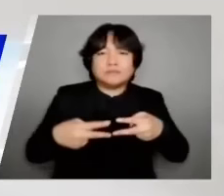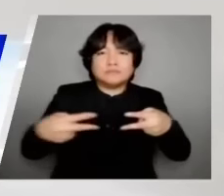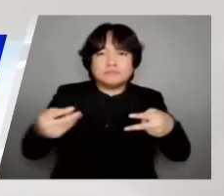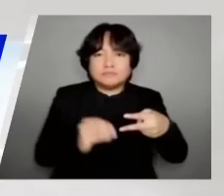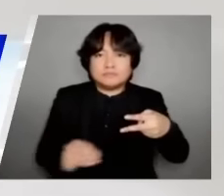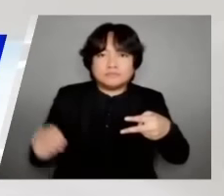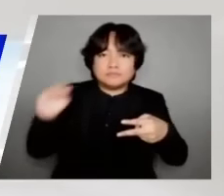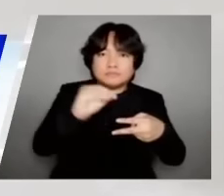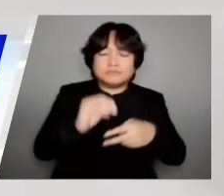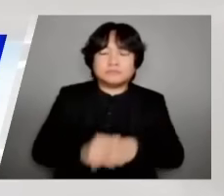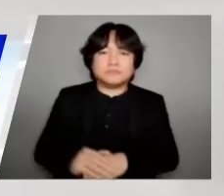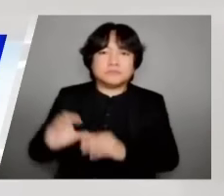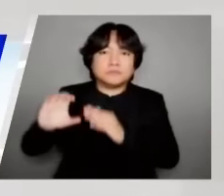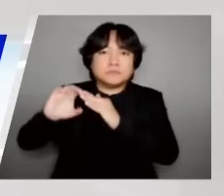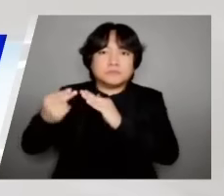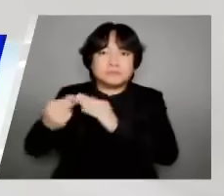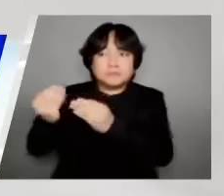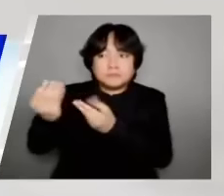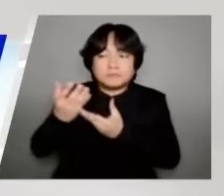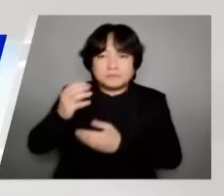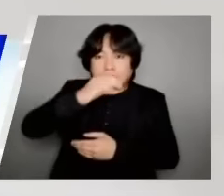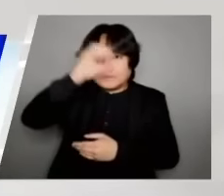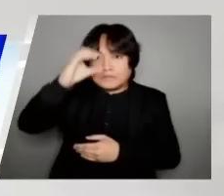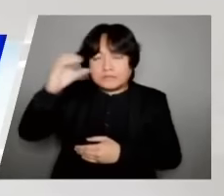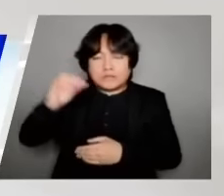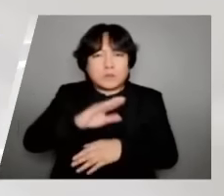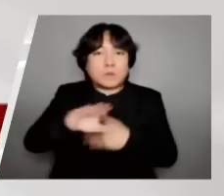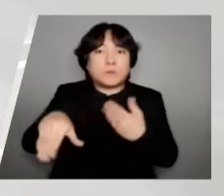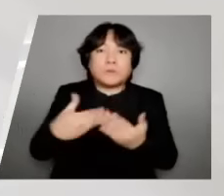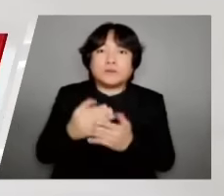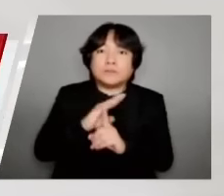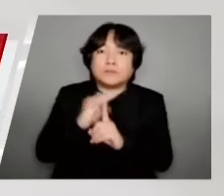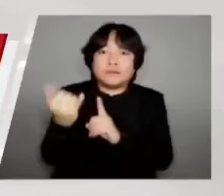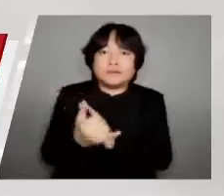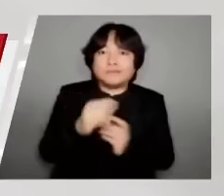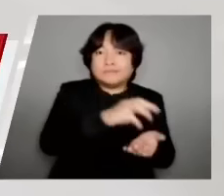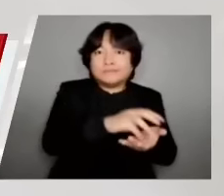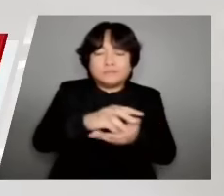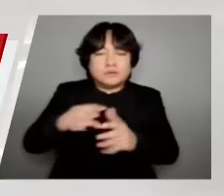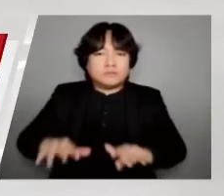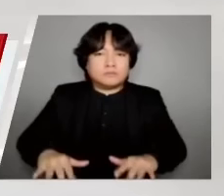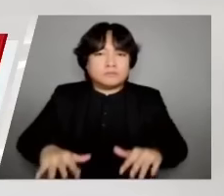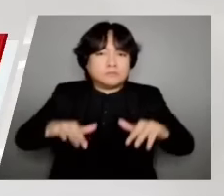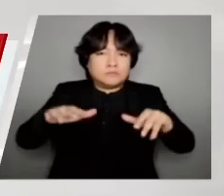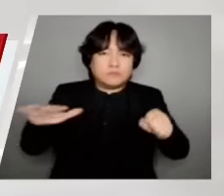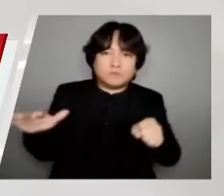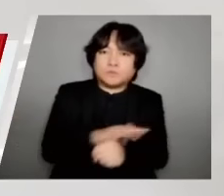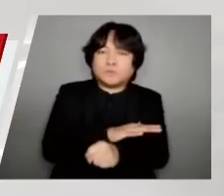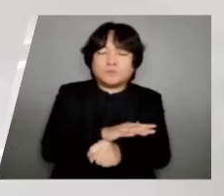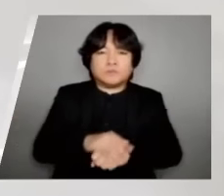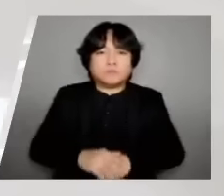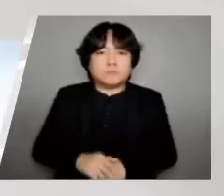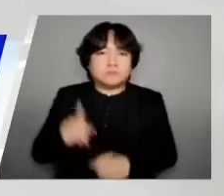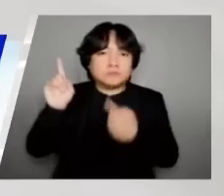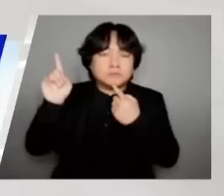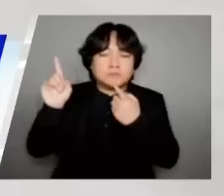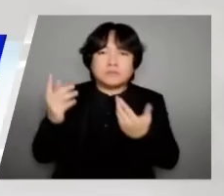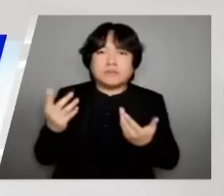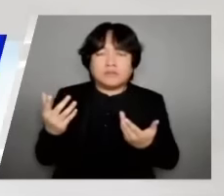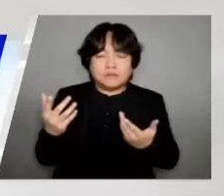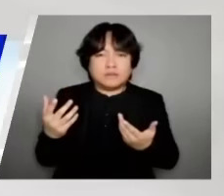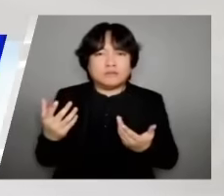lahat ang 7 barangay ng kainta. Tinatanggap namin ng tubig galing bundok din at galing ibang bayan, tatawid sa aming creeks, at the same time,